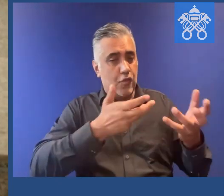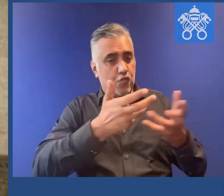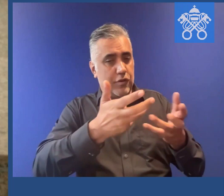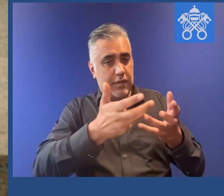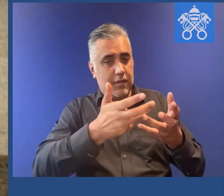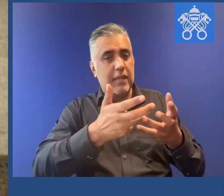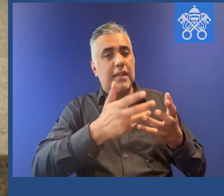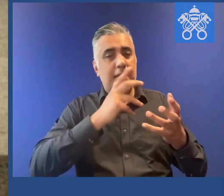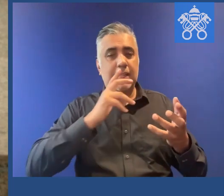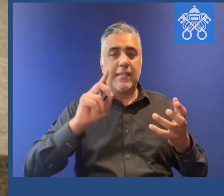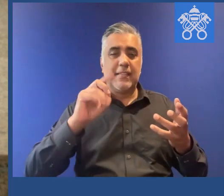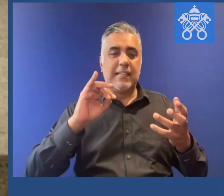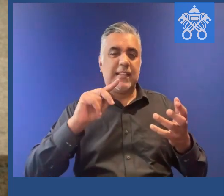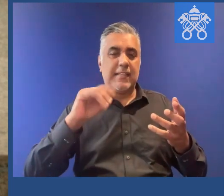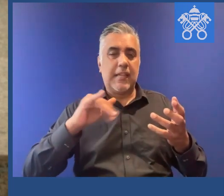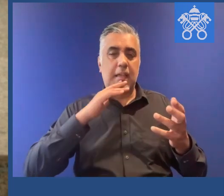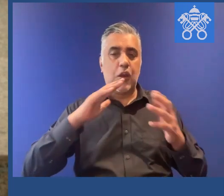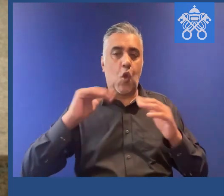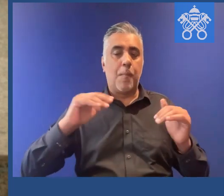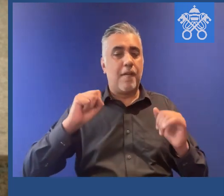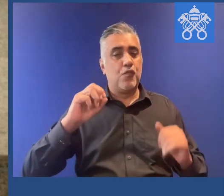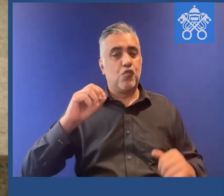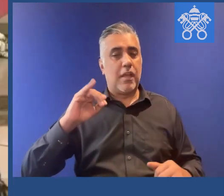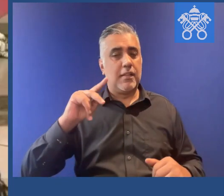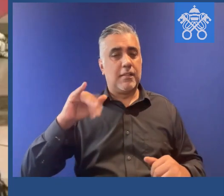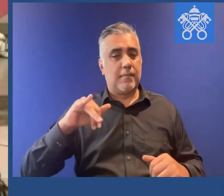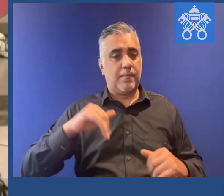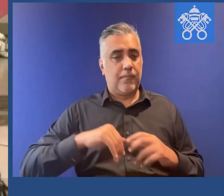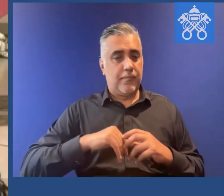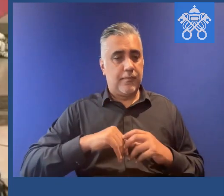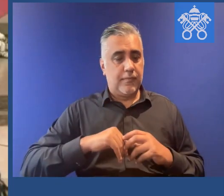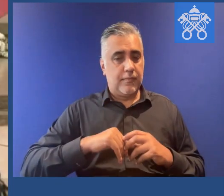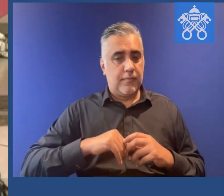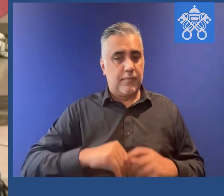is a measure of the dignity and the hope of a society.